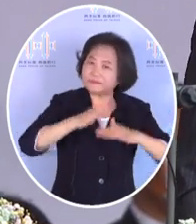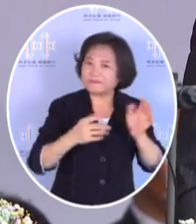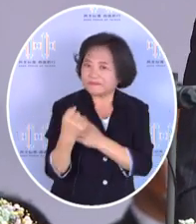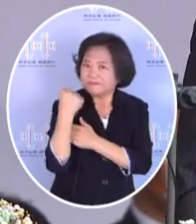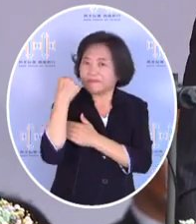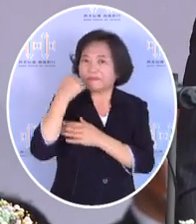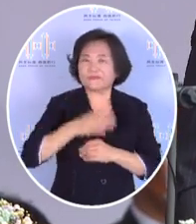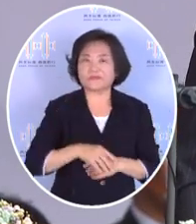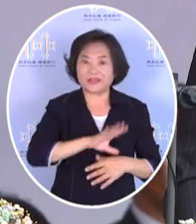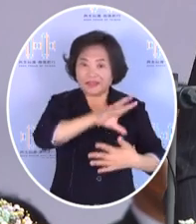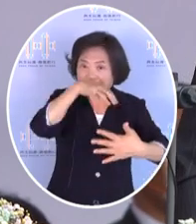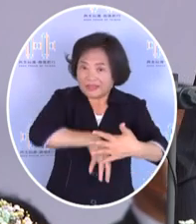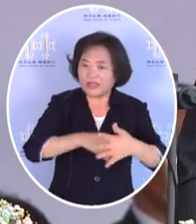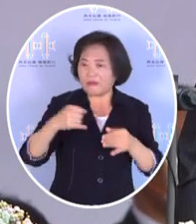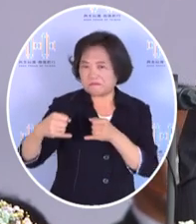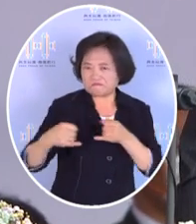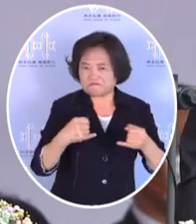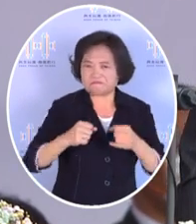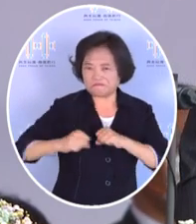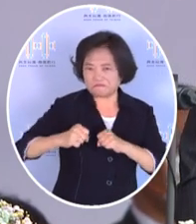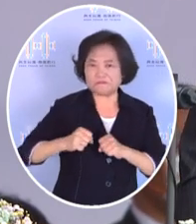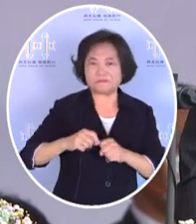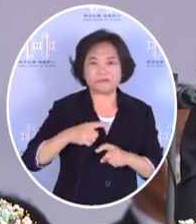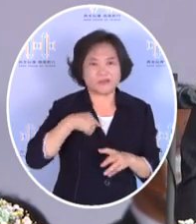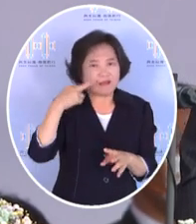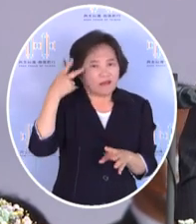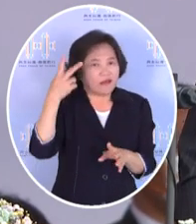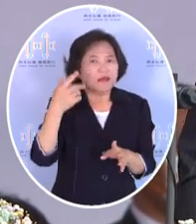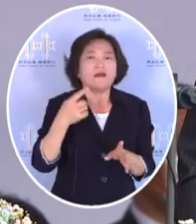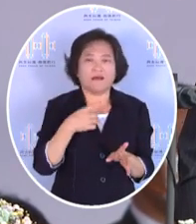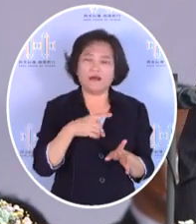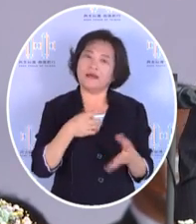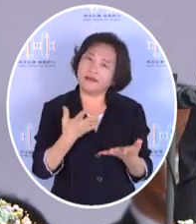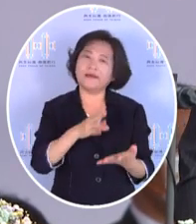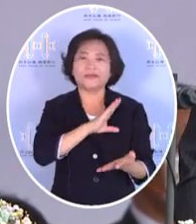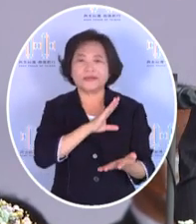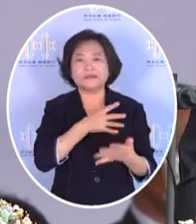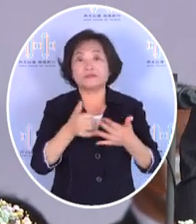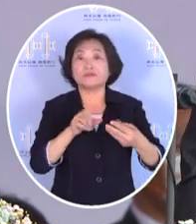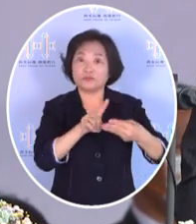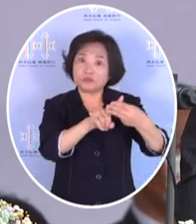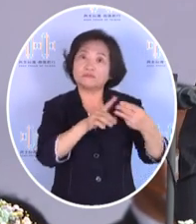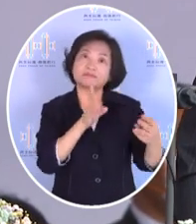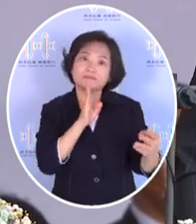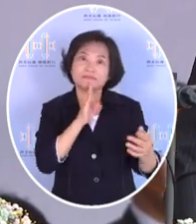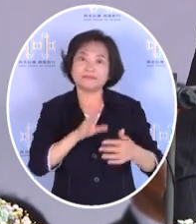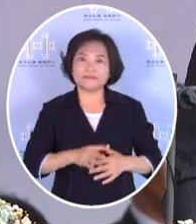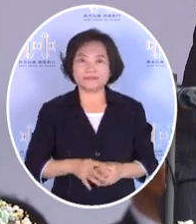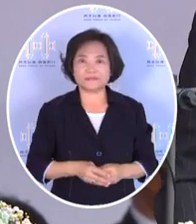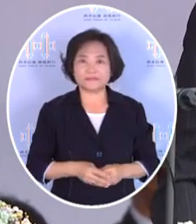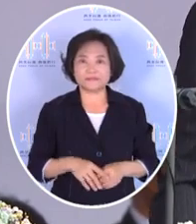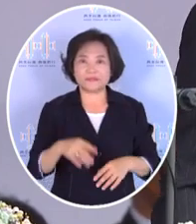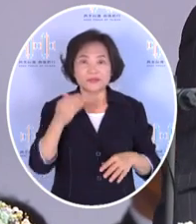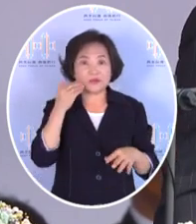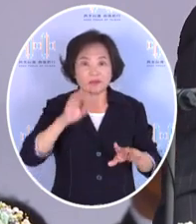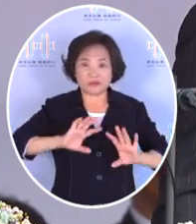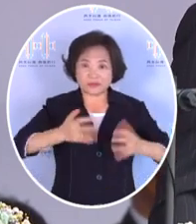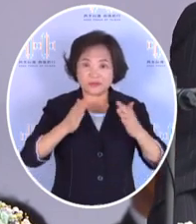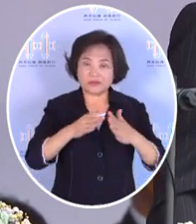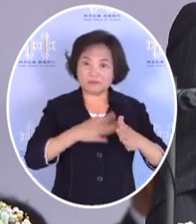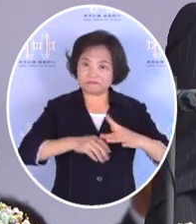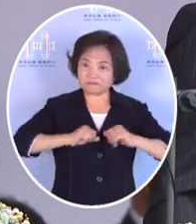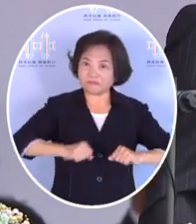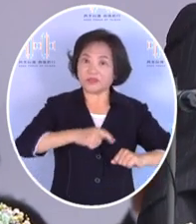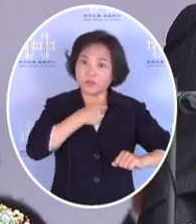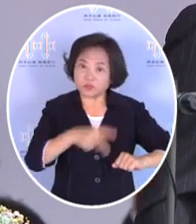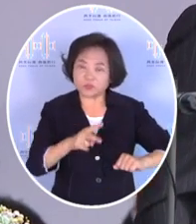互相竞争，立场针锋相对，是民主 日常。不过，为了国家的生存发